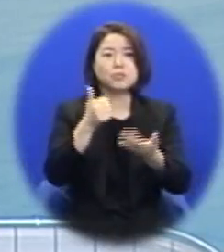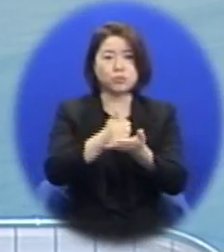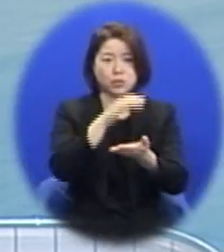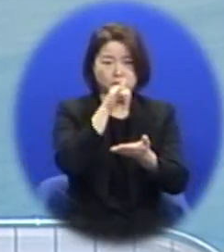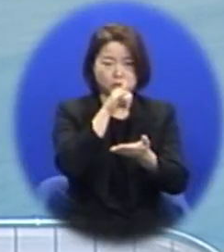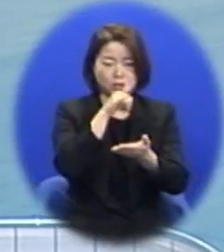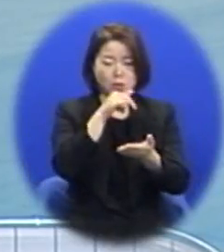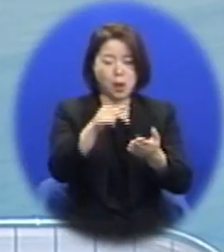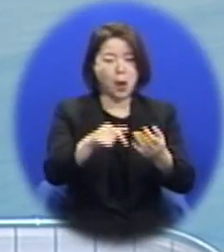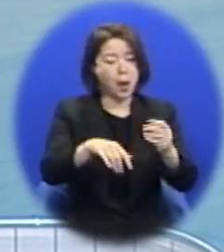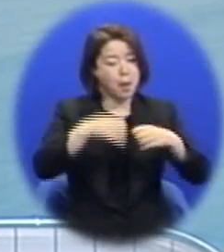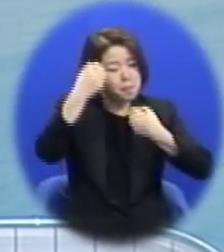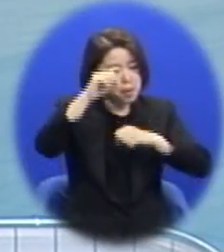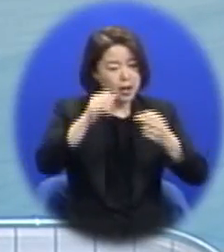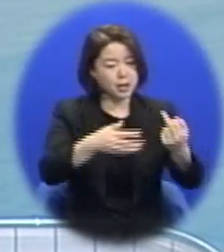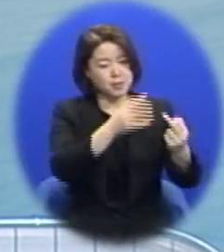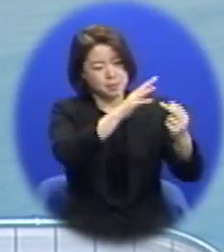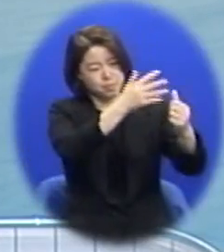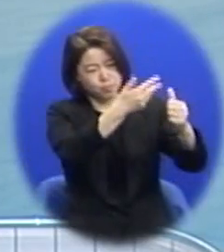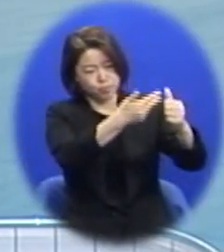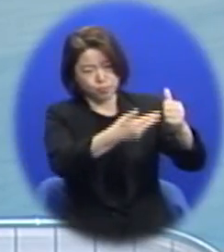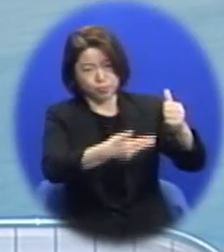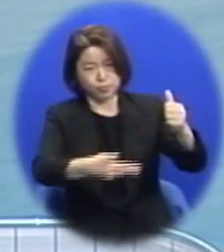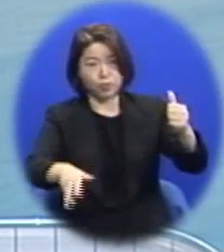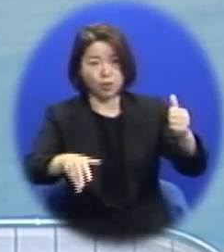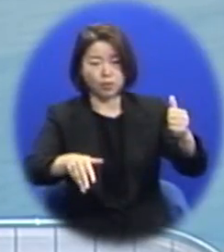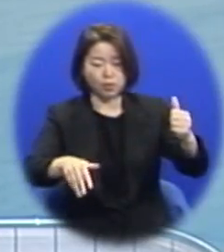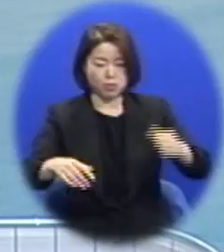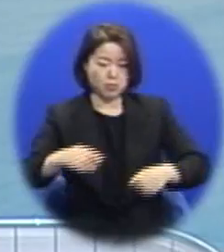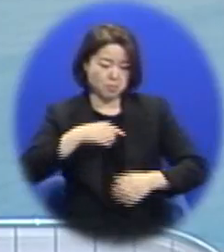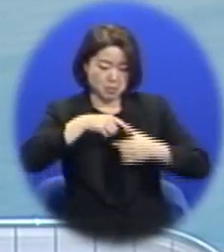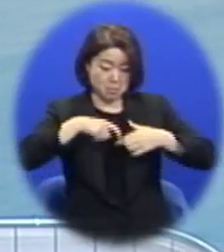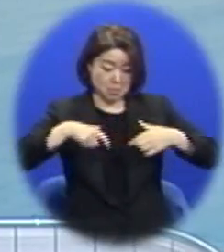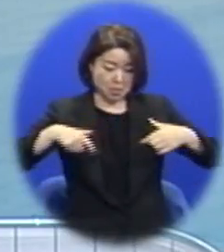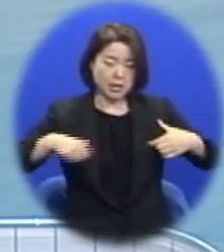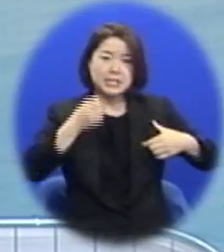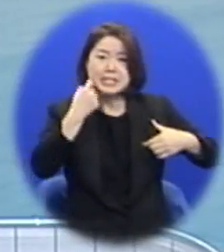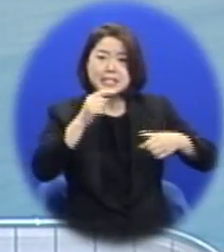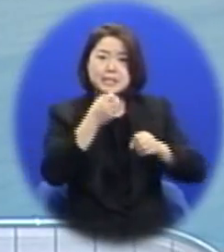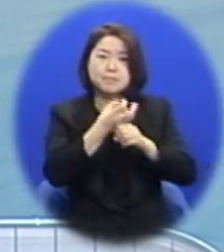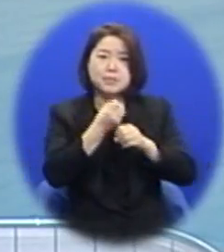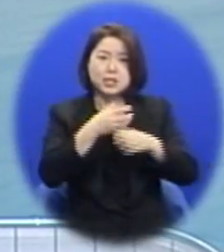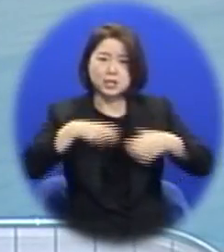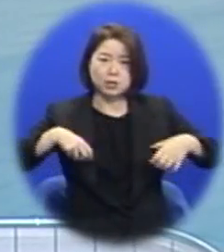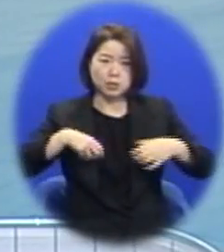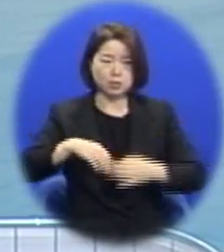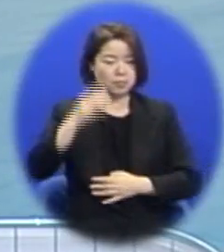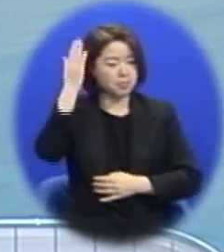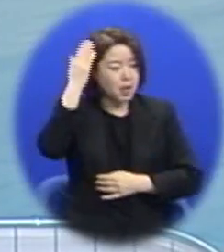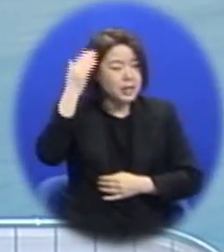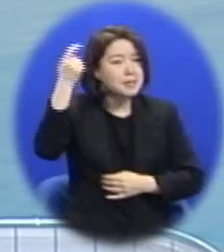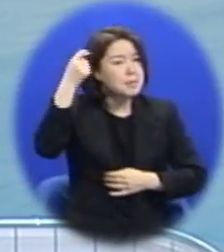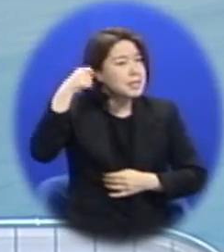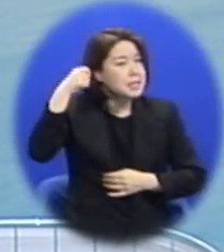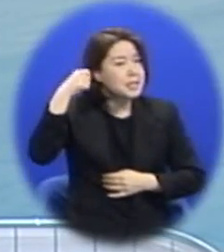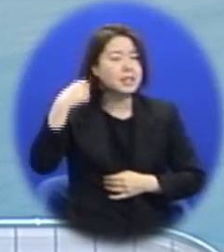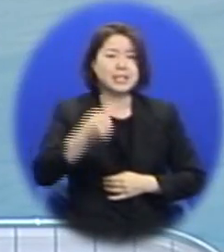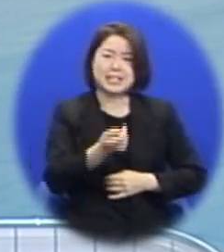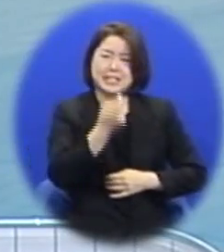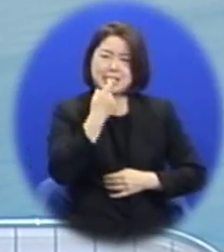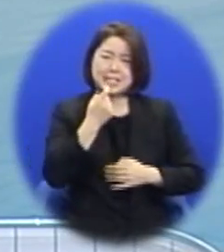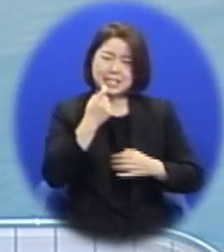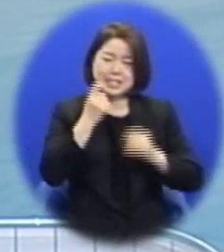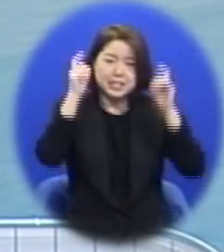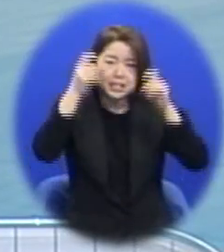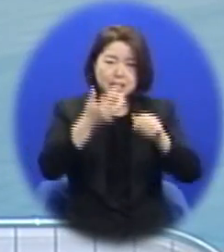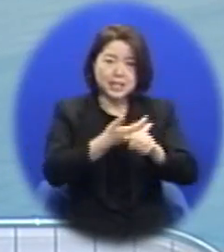끌리는 긴 옷을 입고 가슴에는 금띠를 띠고 계셨습니다. 머리와 머리털은 흰 양털과 같이 또